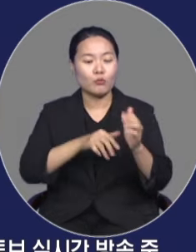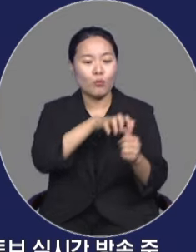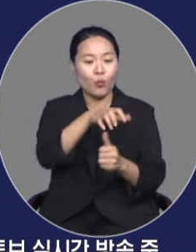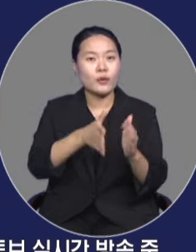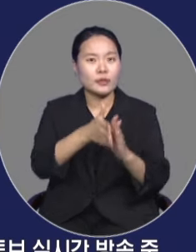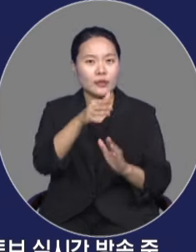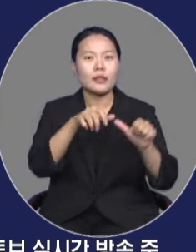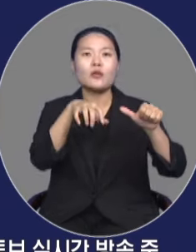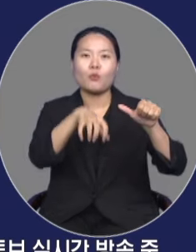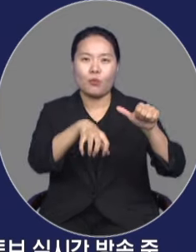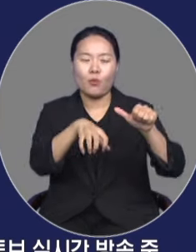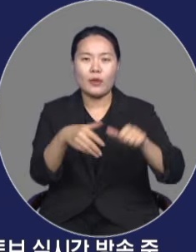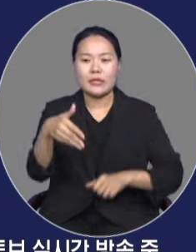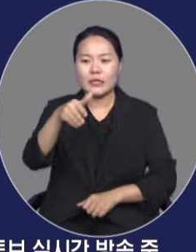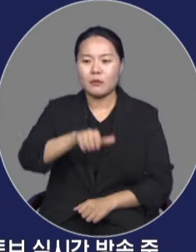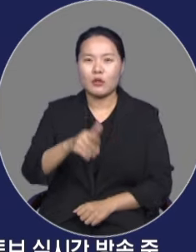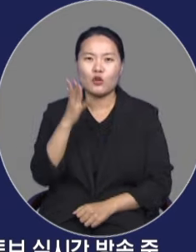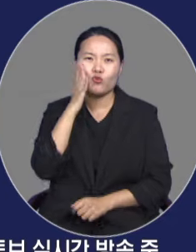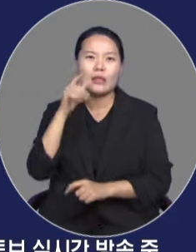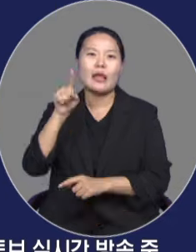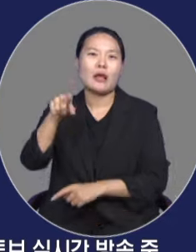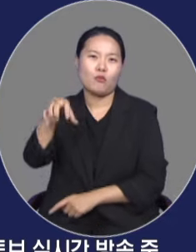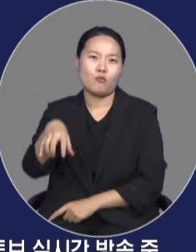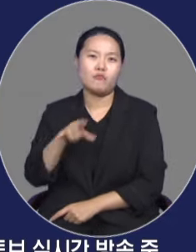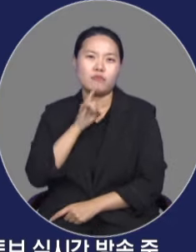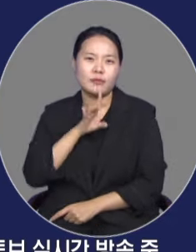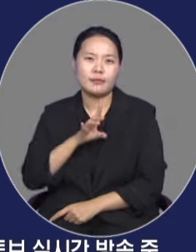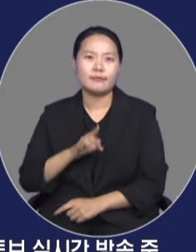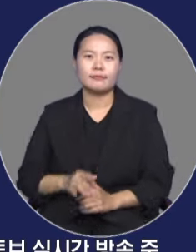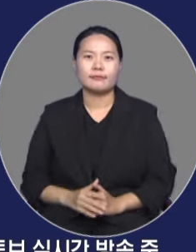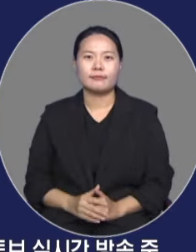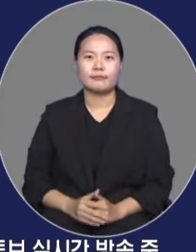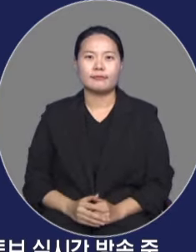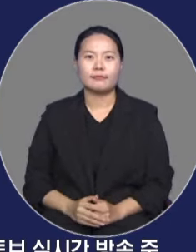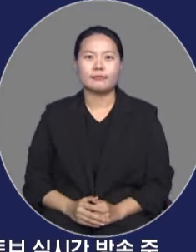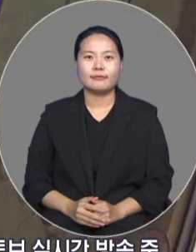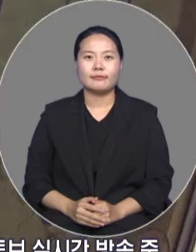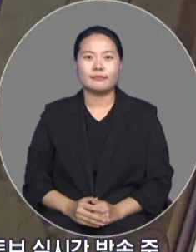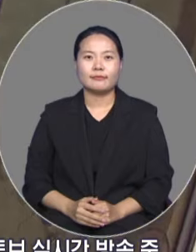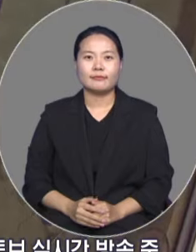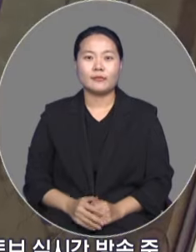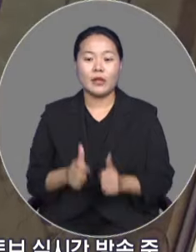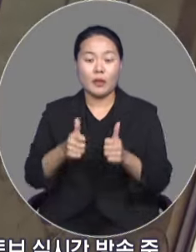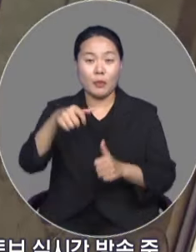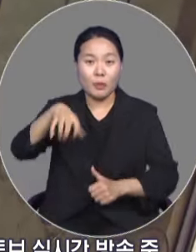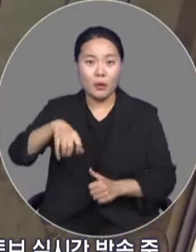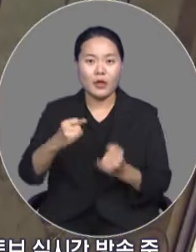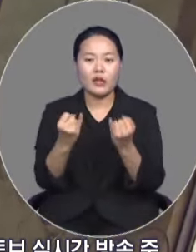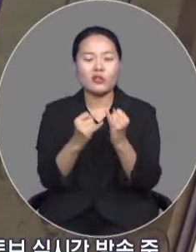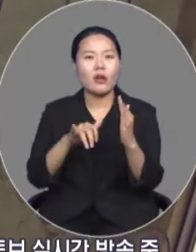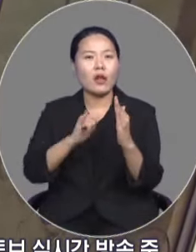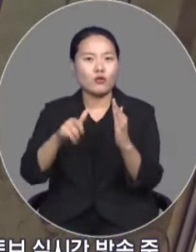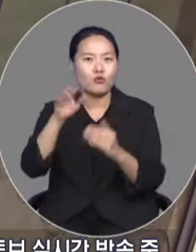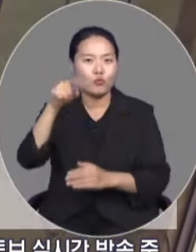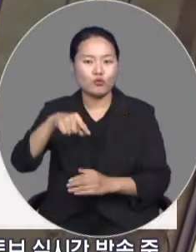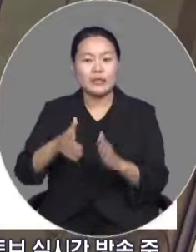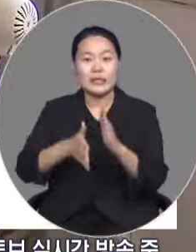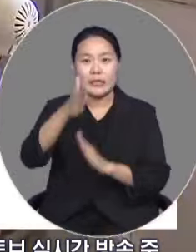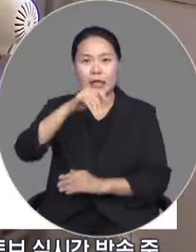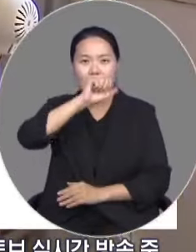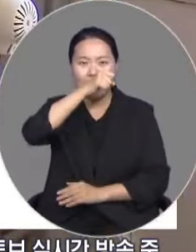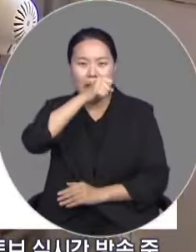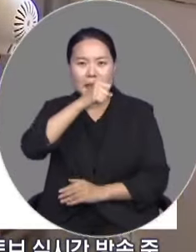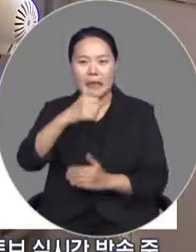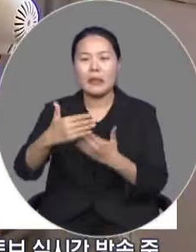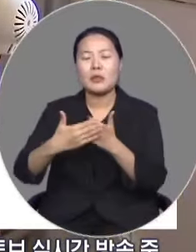보호시설은 각각 5곳인 반면 울산에는 단한 곳뿐입니다. 법원과 여성가족부, 지자체로부터